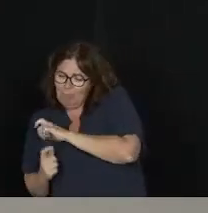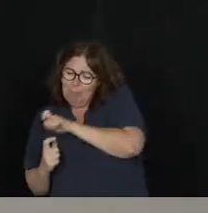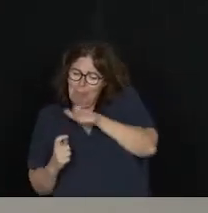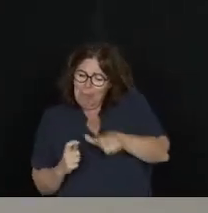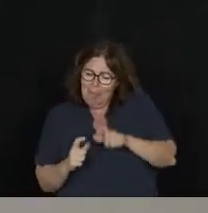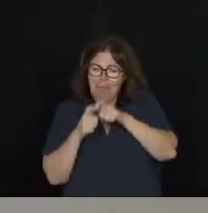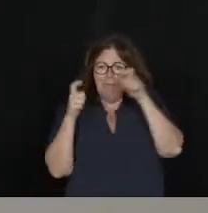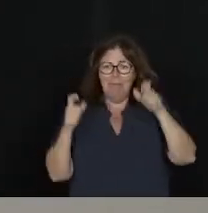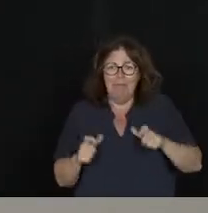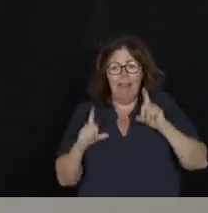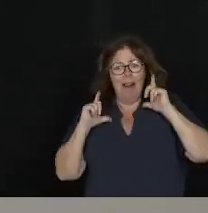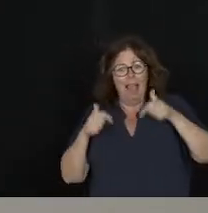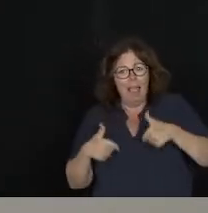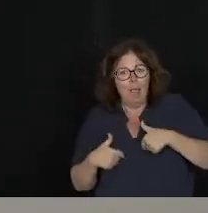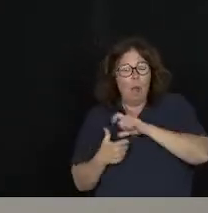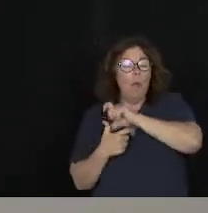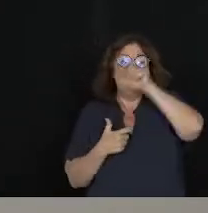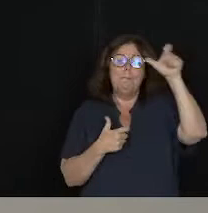tout le monde m'entend.